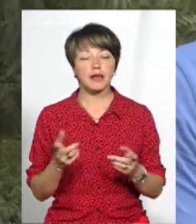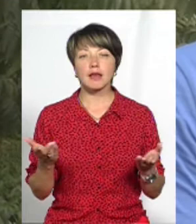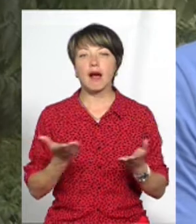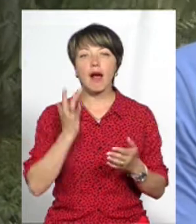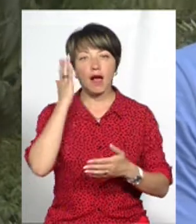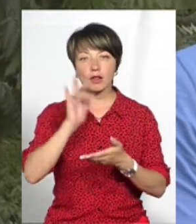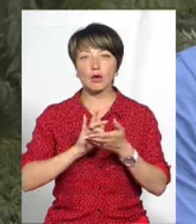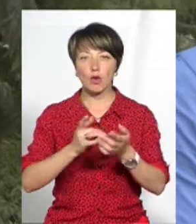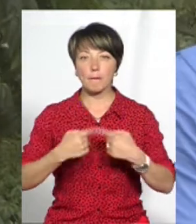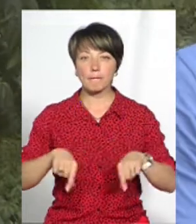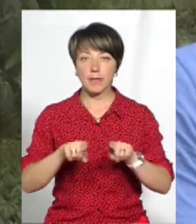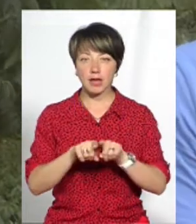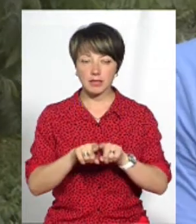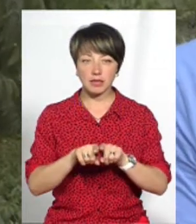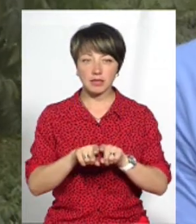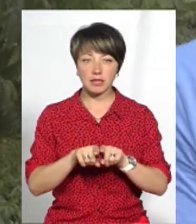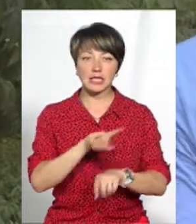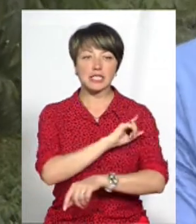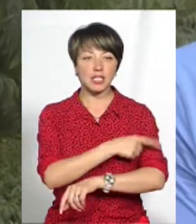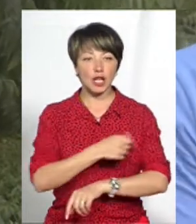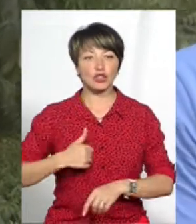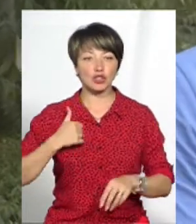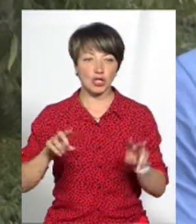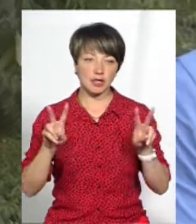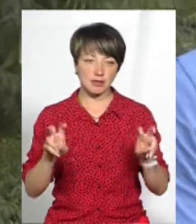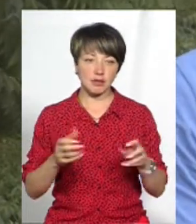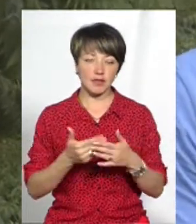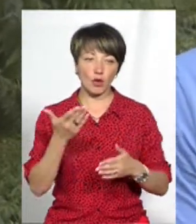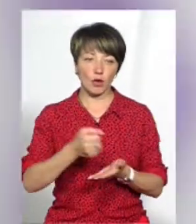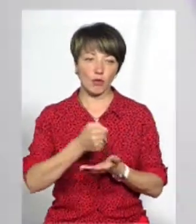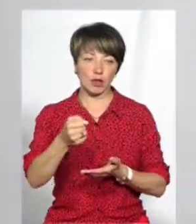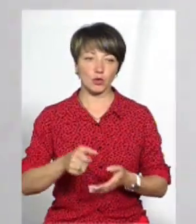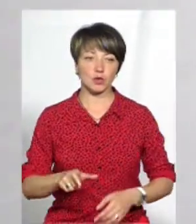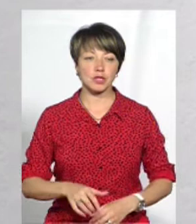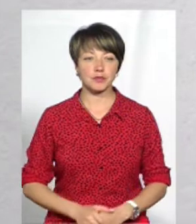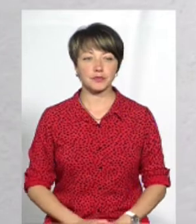ідеологія партії, вона теж прописана в програмі, «Сила і честь», від якої йде кандидат?